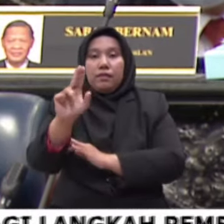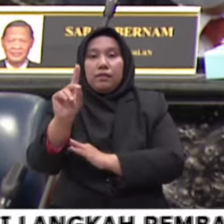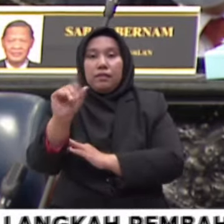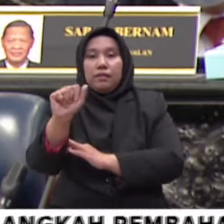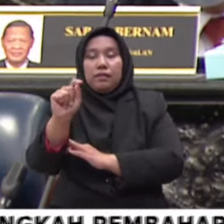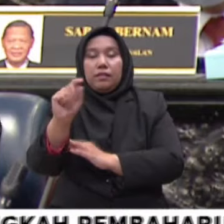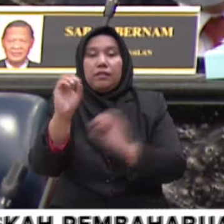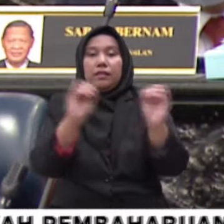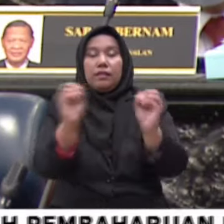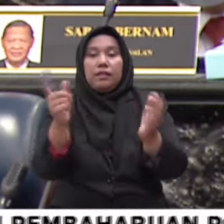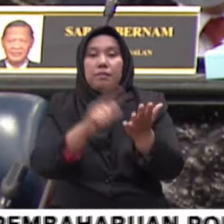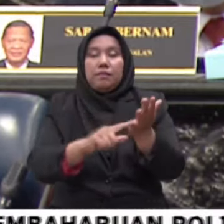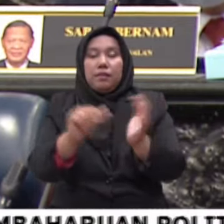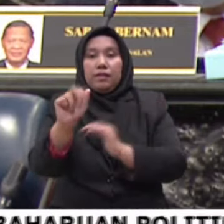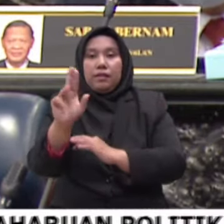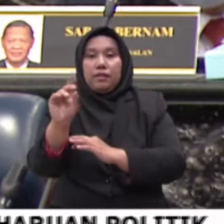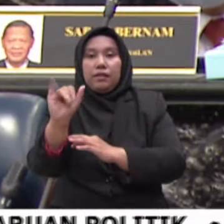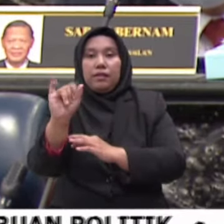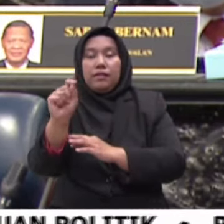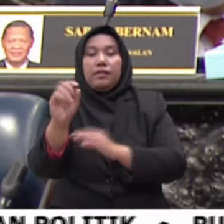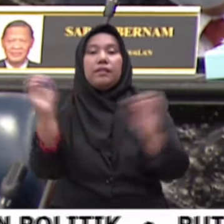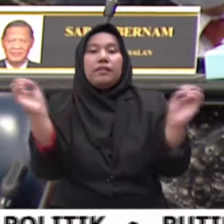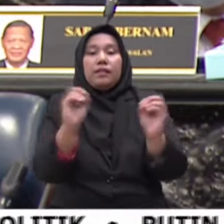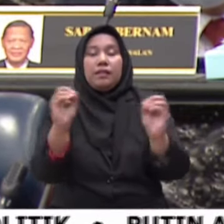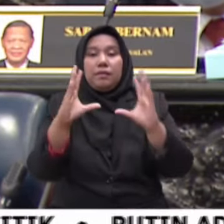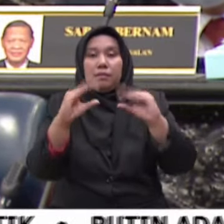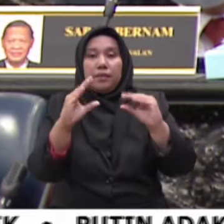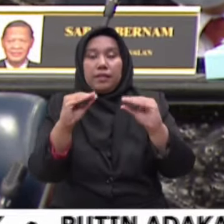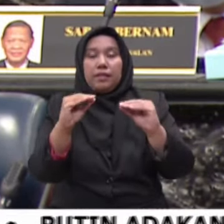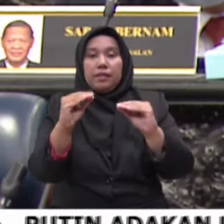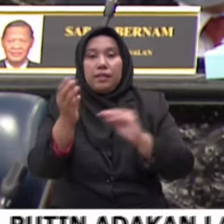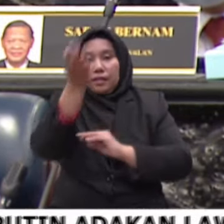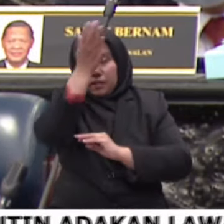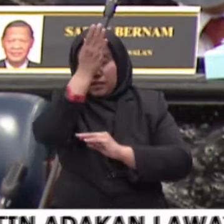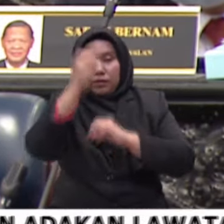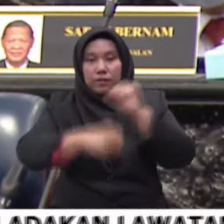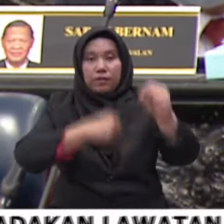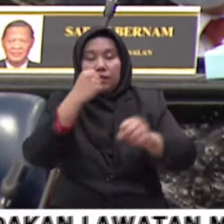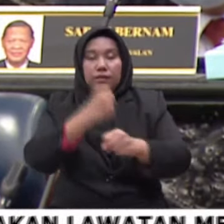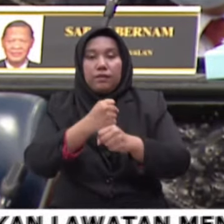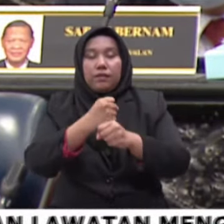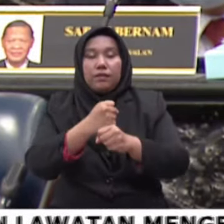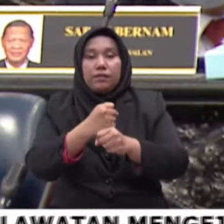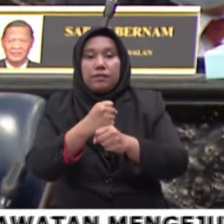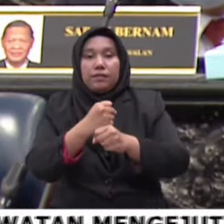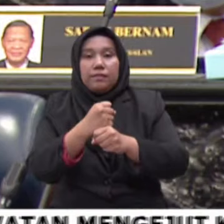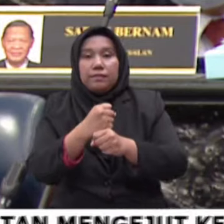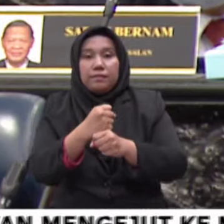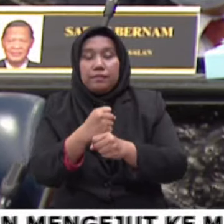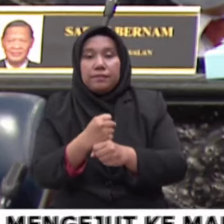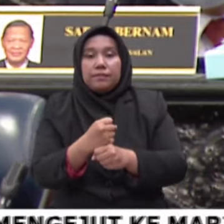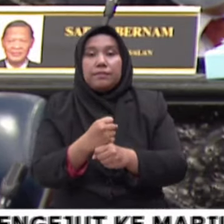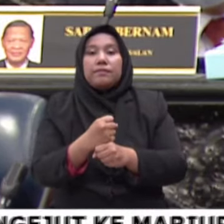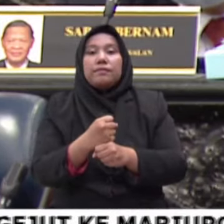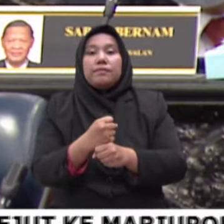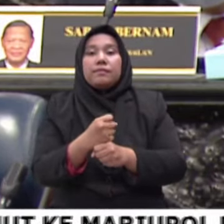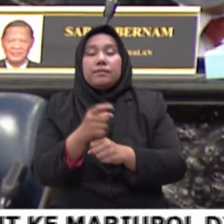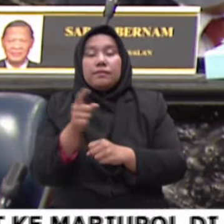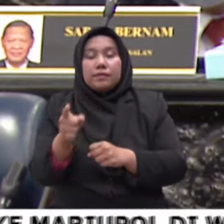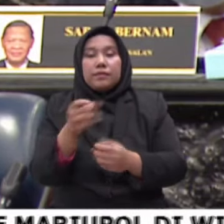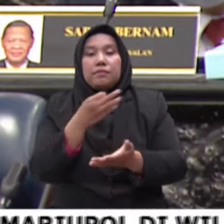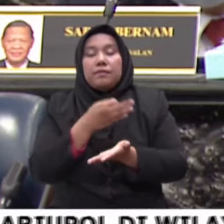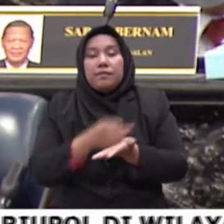Tidak ada laporan audit maka tidak ada mesyuarat agung tahunan. Apabila tidak ada mesyuarat agung tahunan maka itu